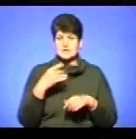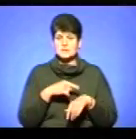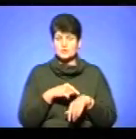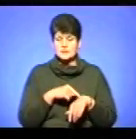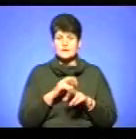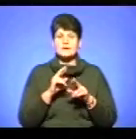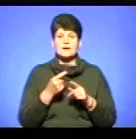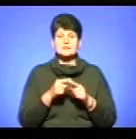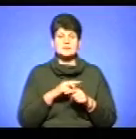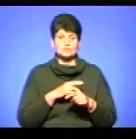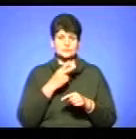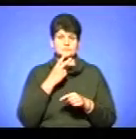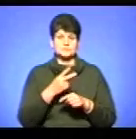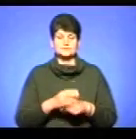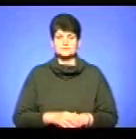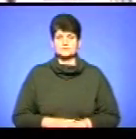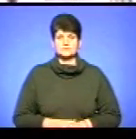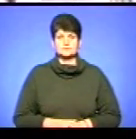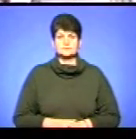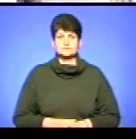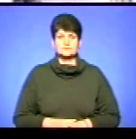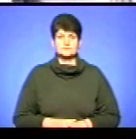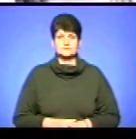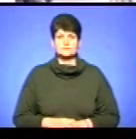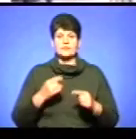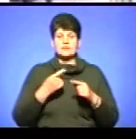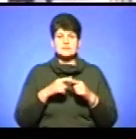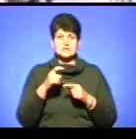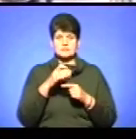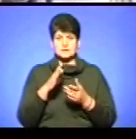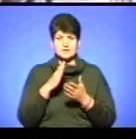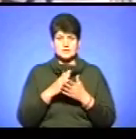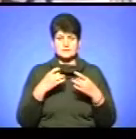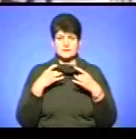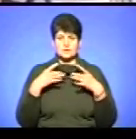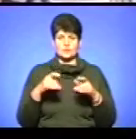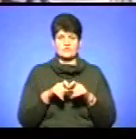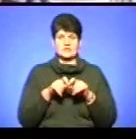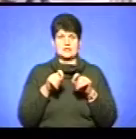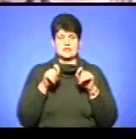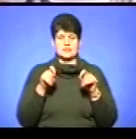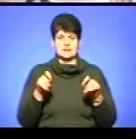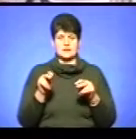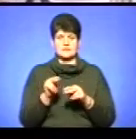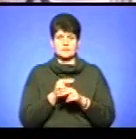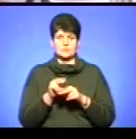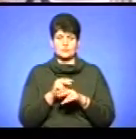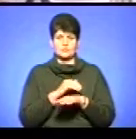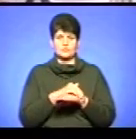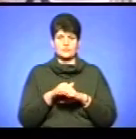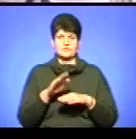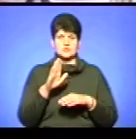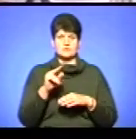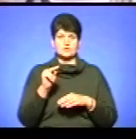Як це було, бачила Анжела Шова. У ці хвилини відбувається урочисте відкриття реконструйованої вулиці